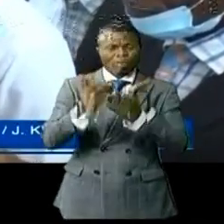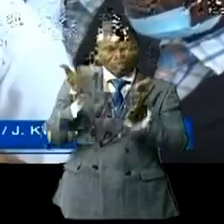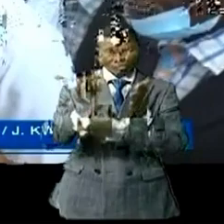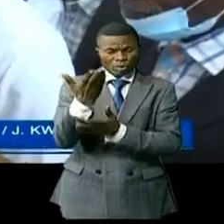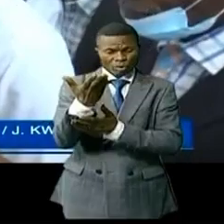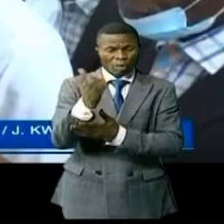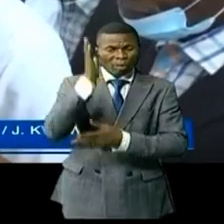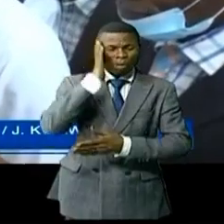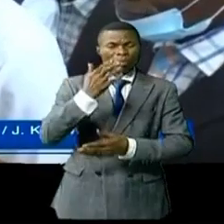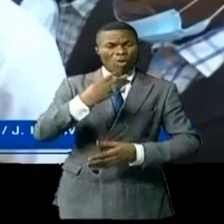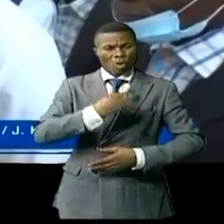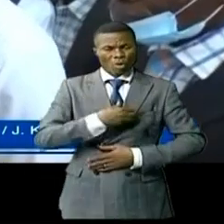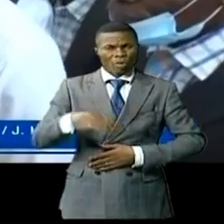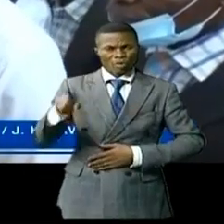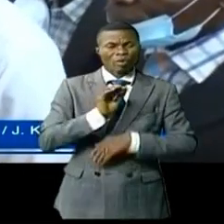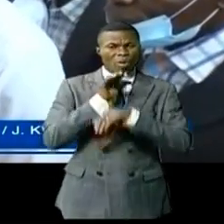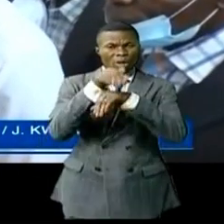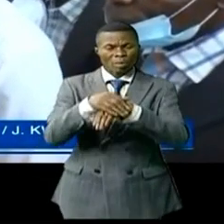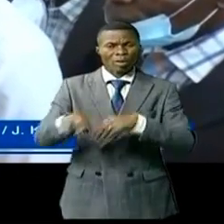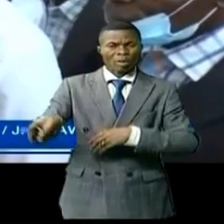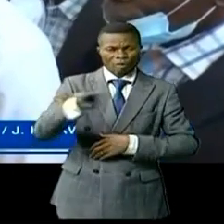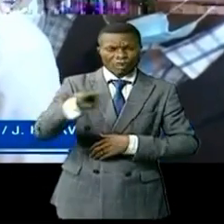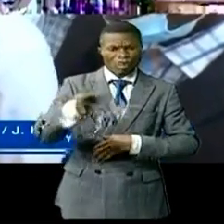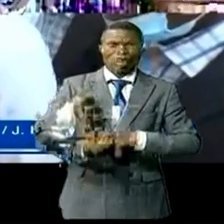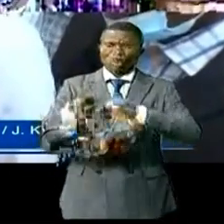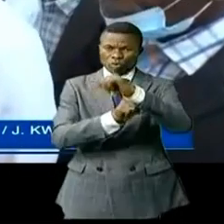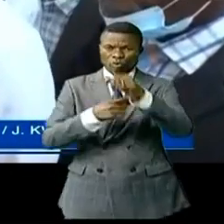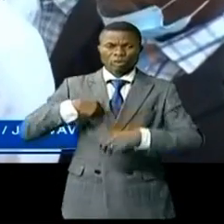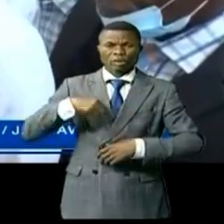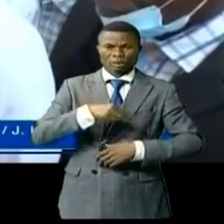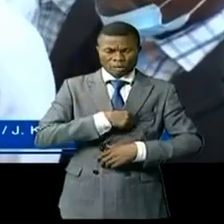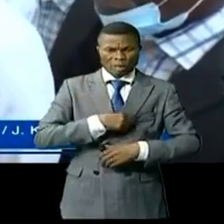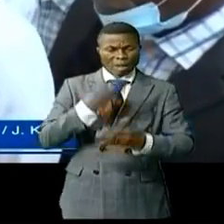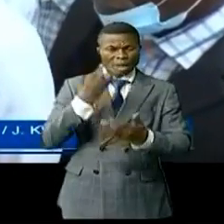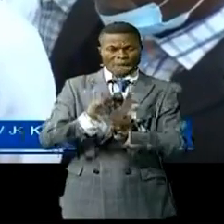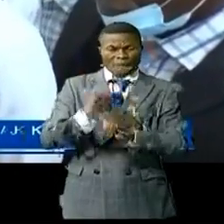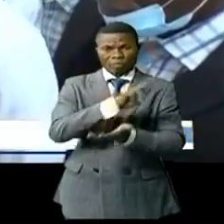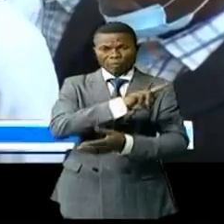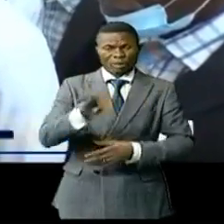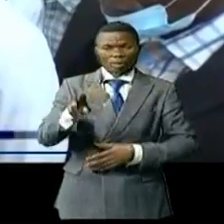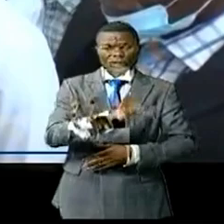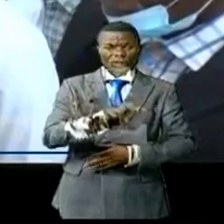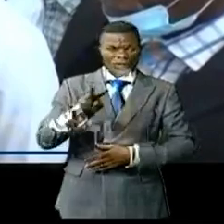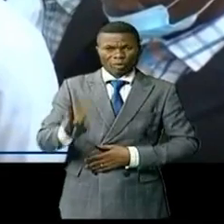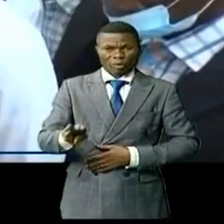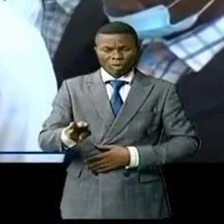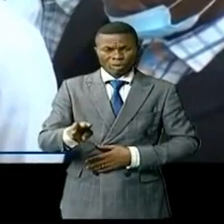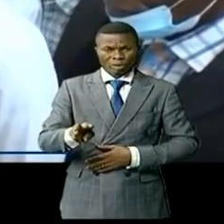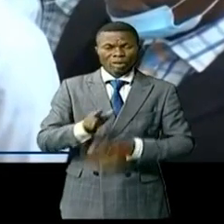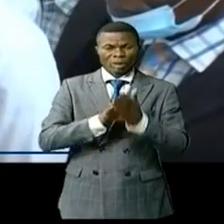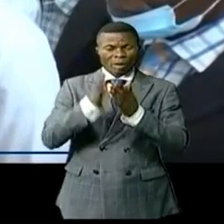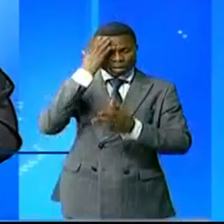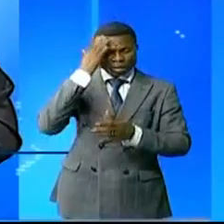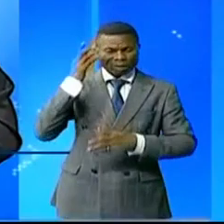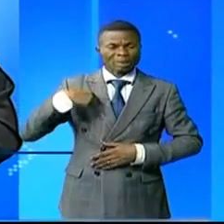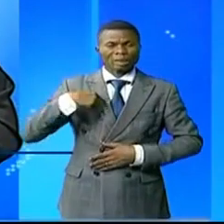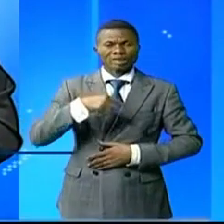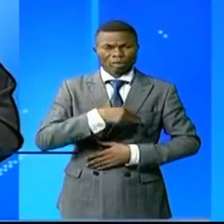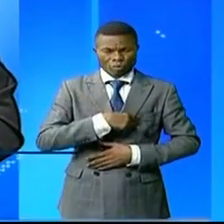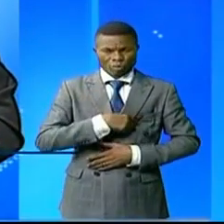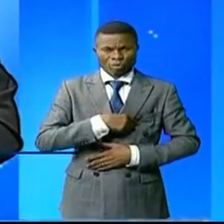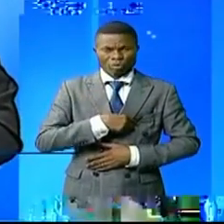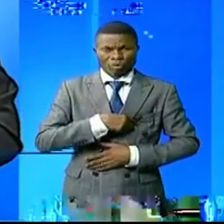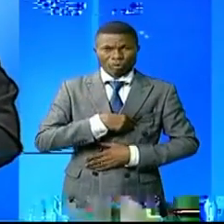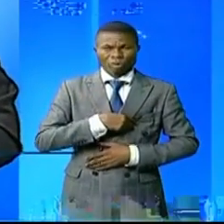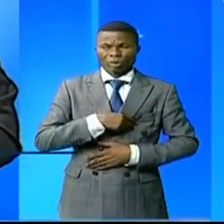vous votre intervention pour que dans le budget 2022, qu'on tienne compte de nous.